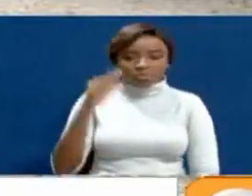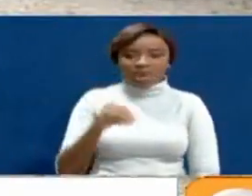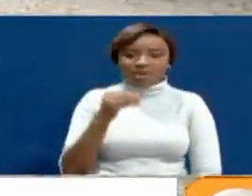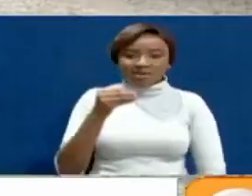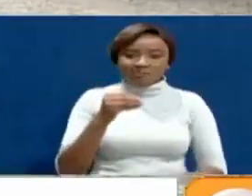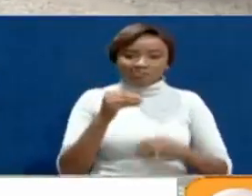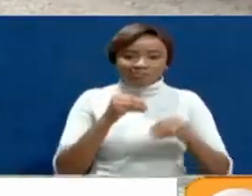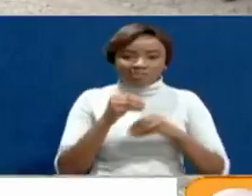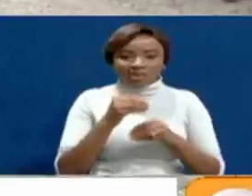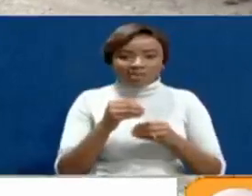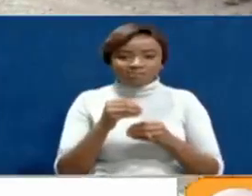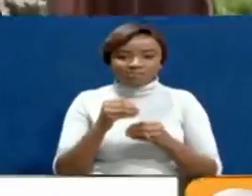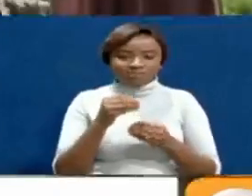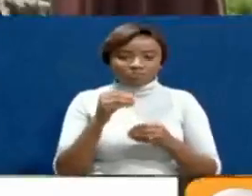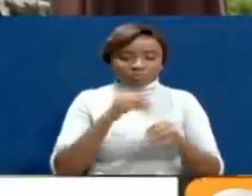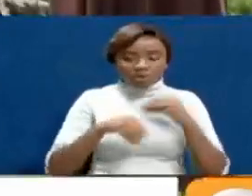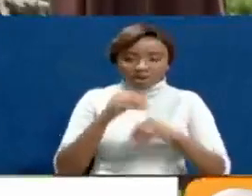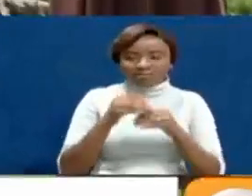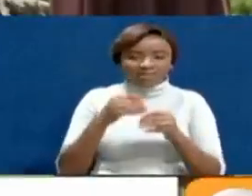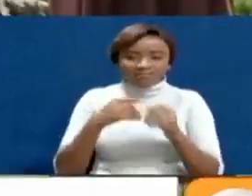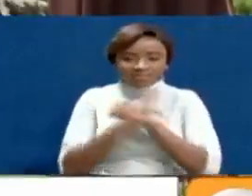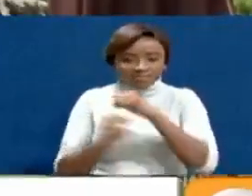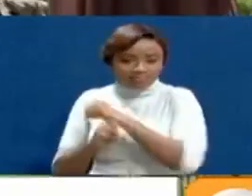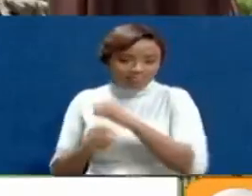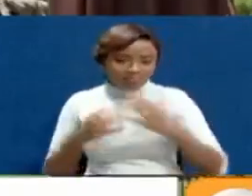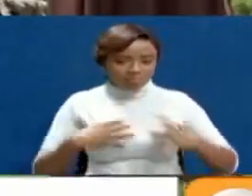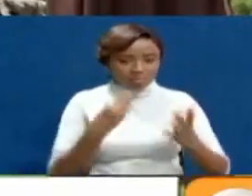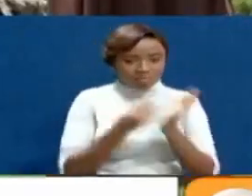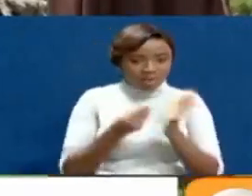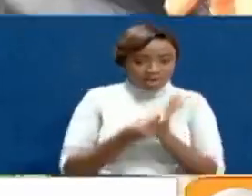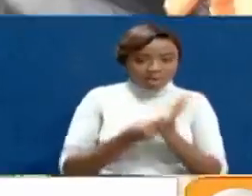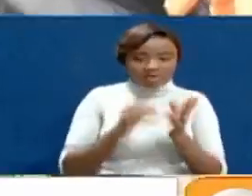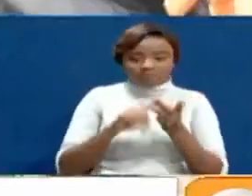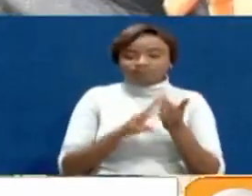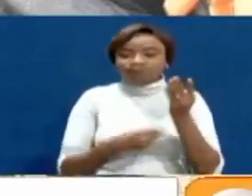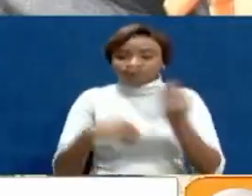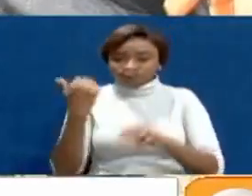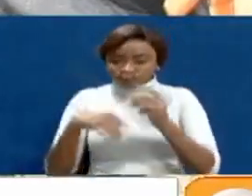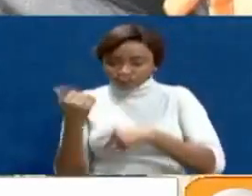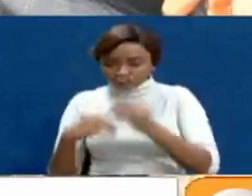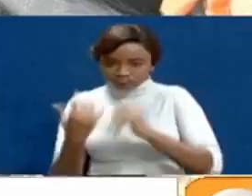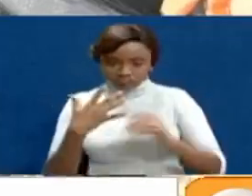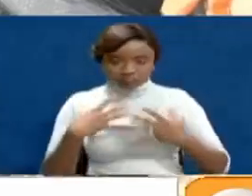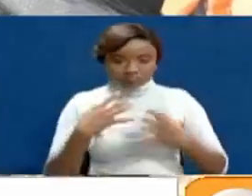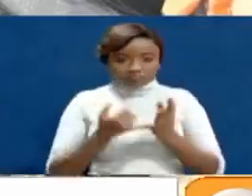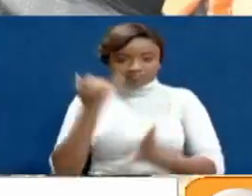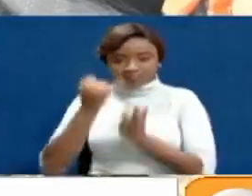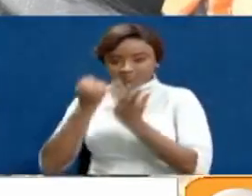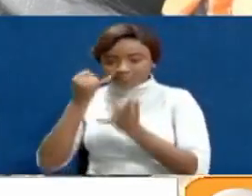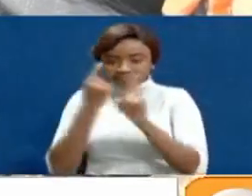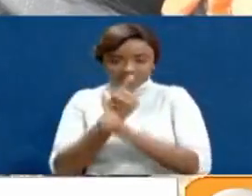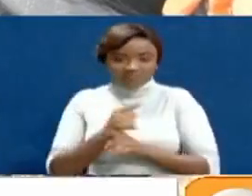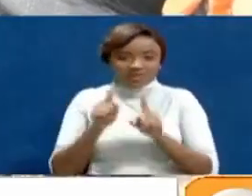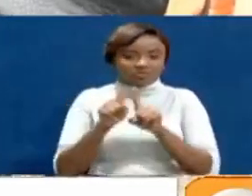pesa kupitia kwa simu ya rununu, kufanya biashara haramu kama kuuza dawa za kulevya na mauaji na uhalifu